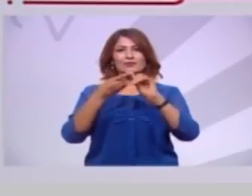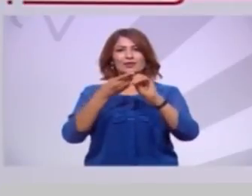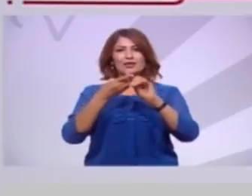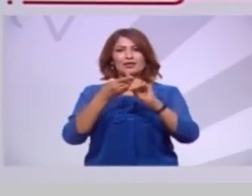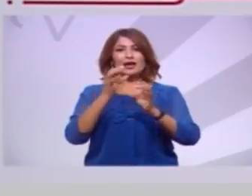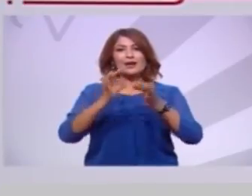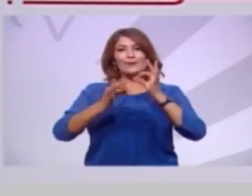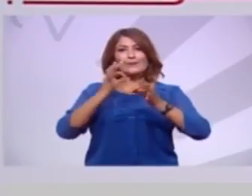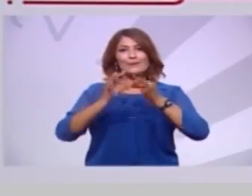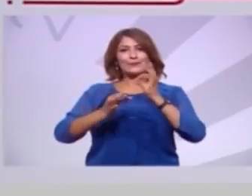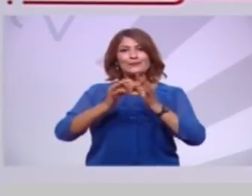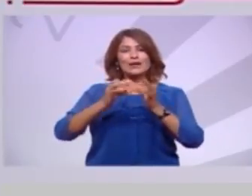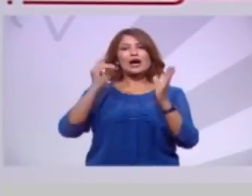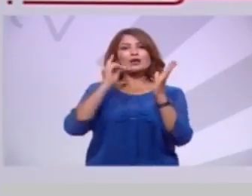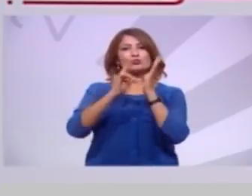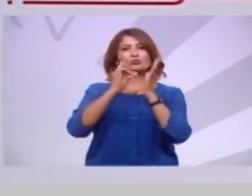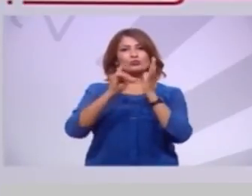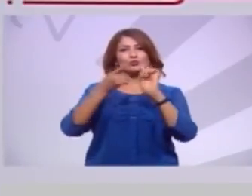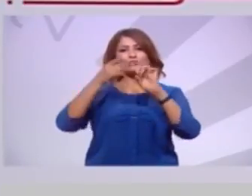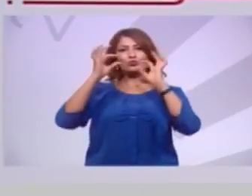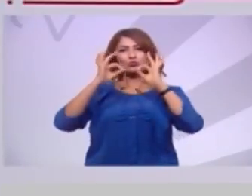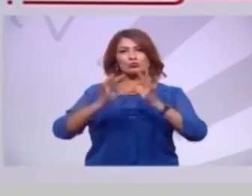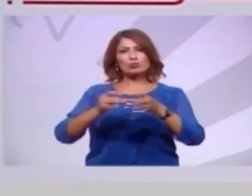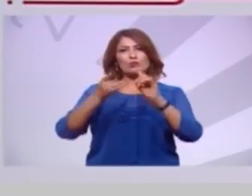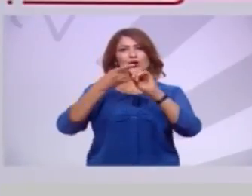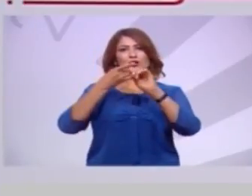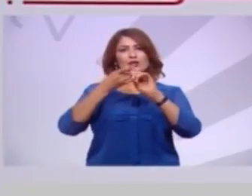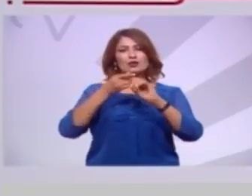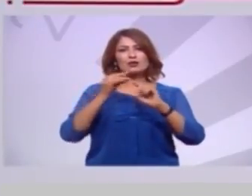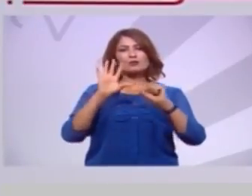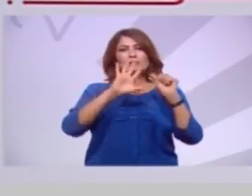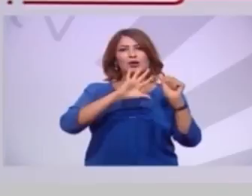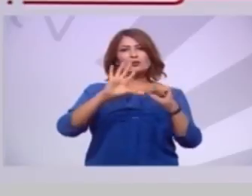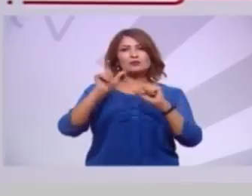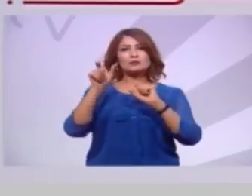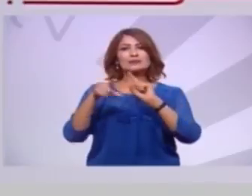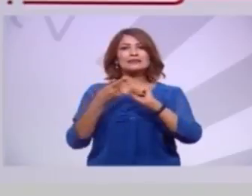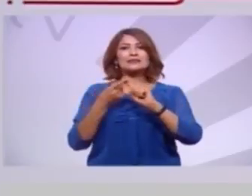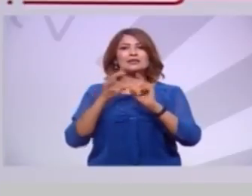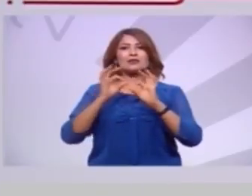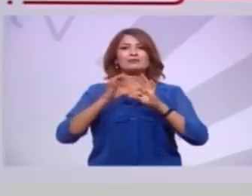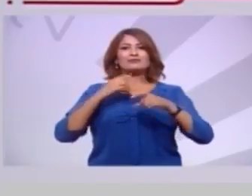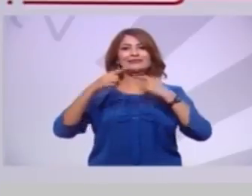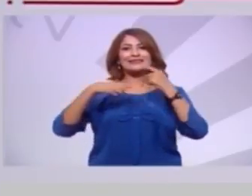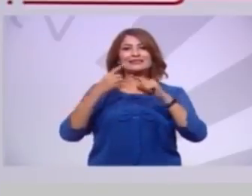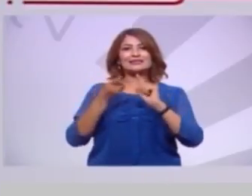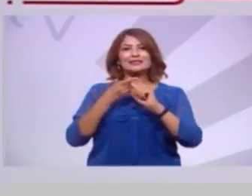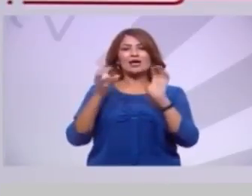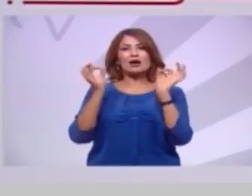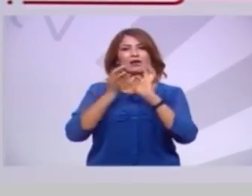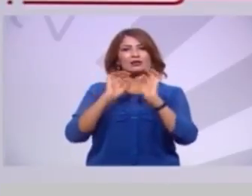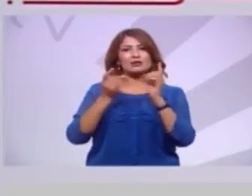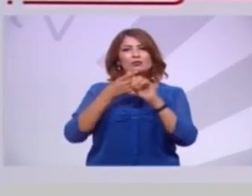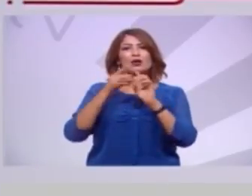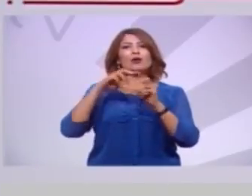دستوريا تكون متواجده مش معقول خمسه وستين واليوم فيها